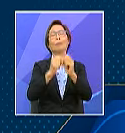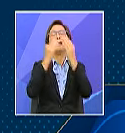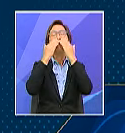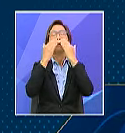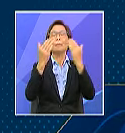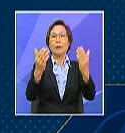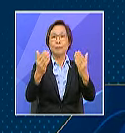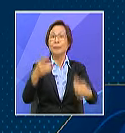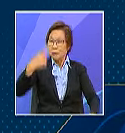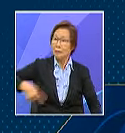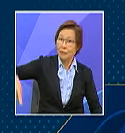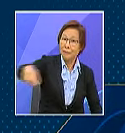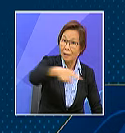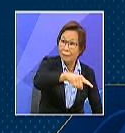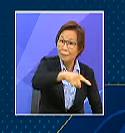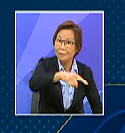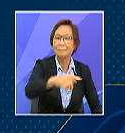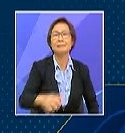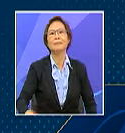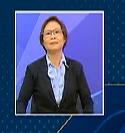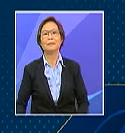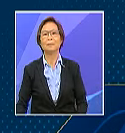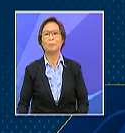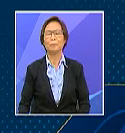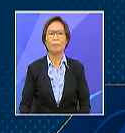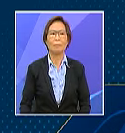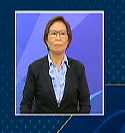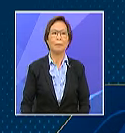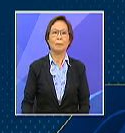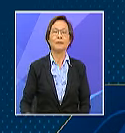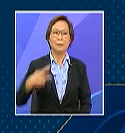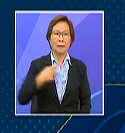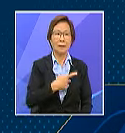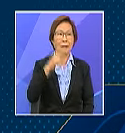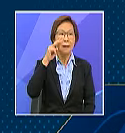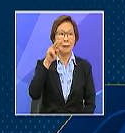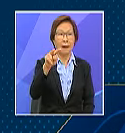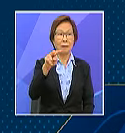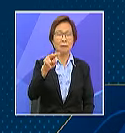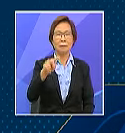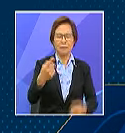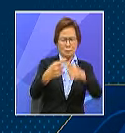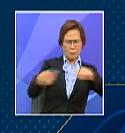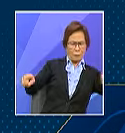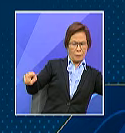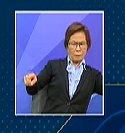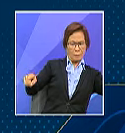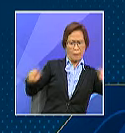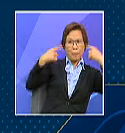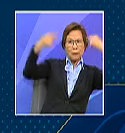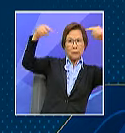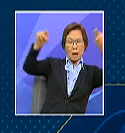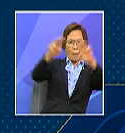dalam dari sekian Hai strusnya kita lihat jurang pencapaian